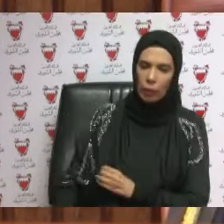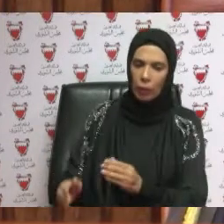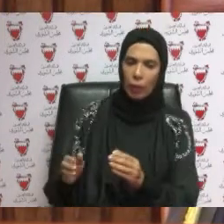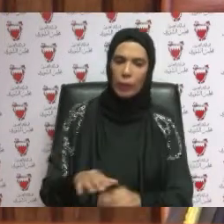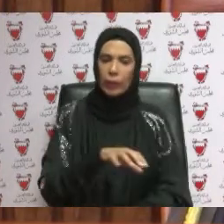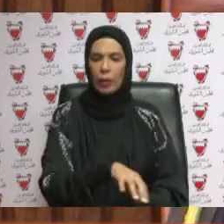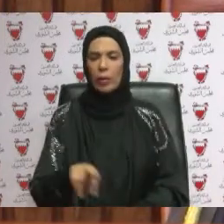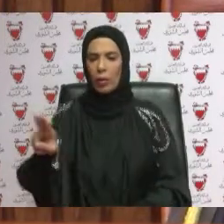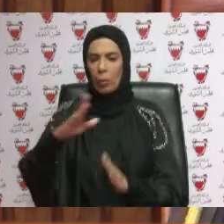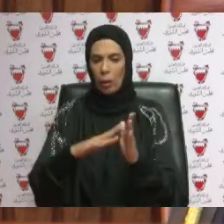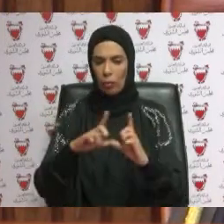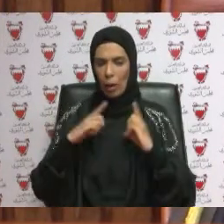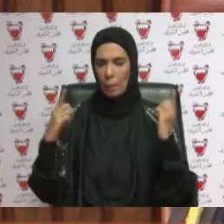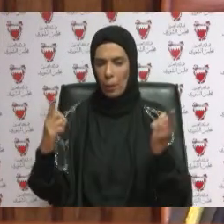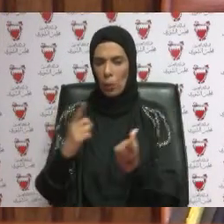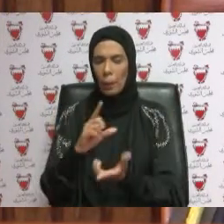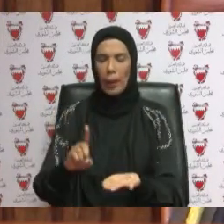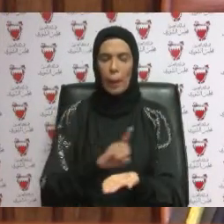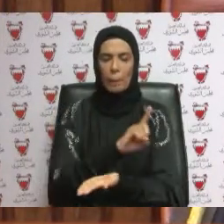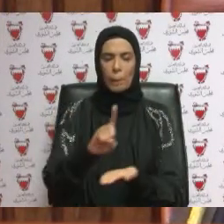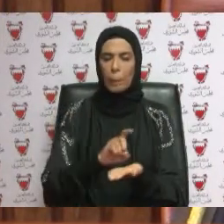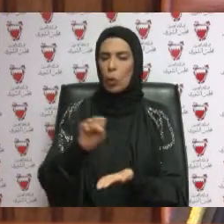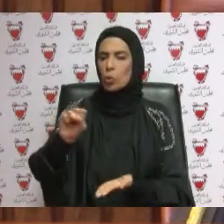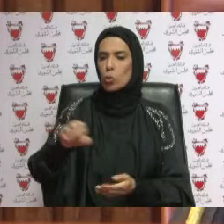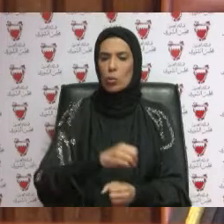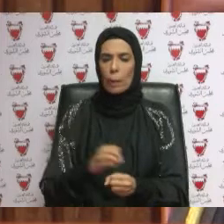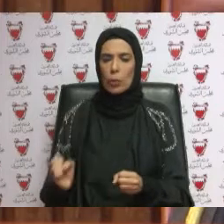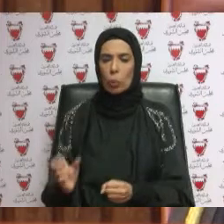إلى تقرير لجنة المرافق العامة والبيئة